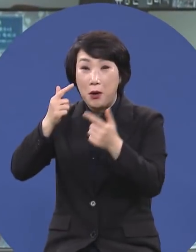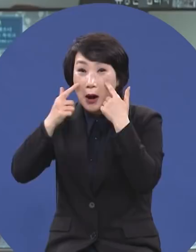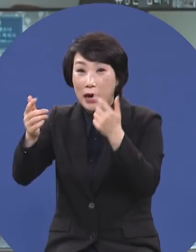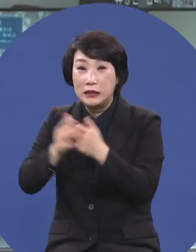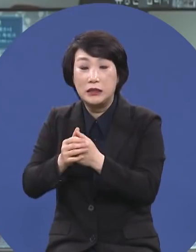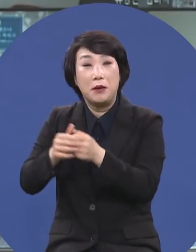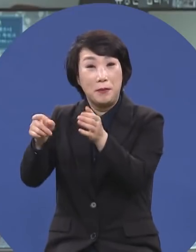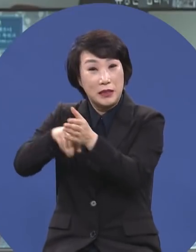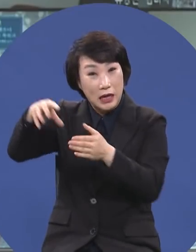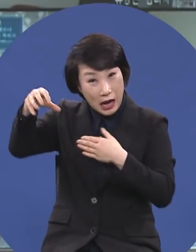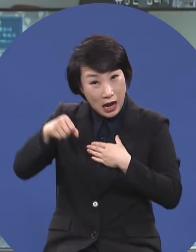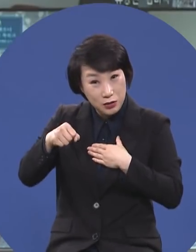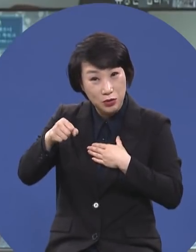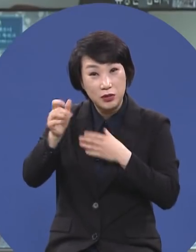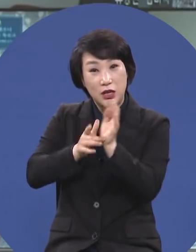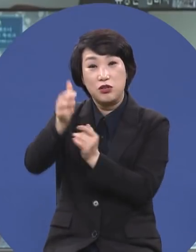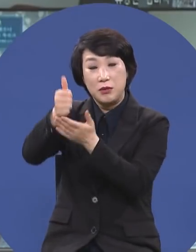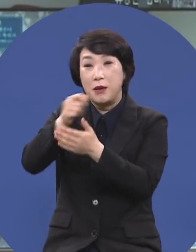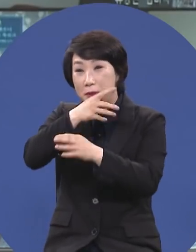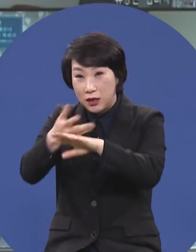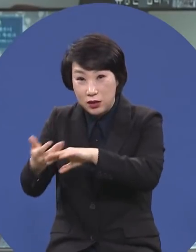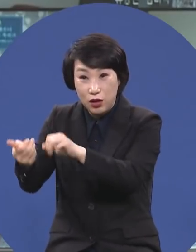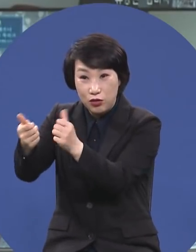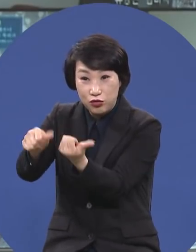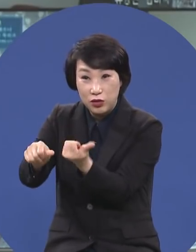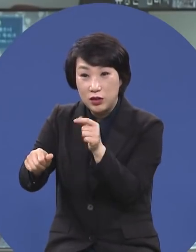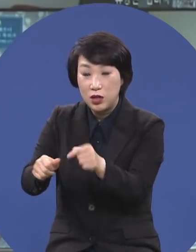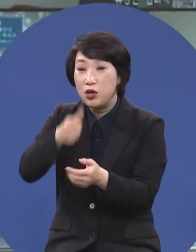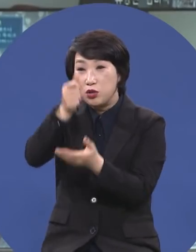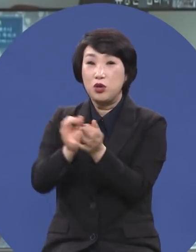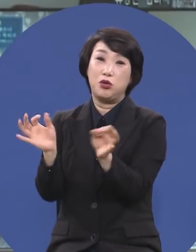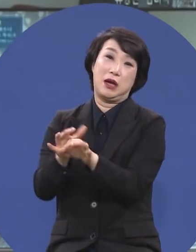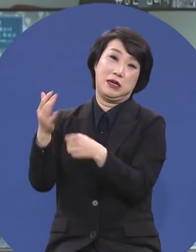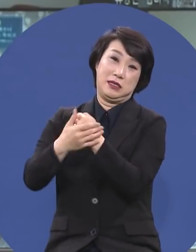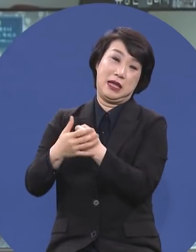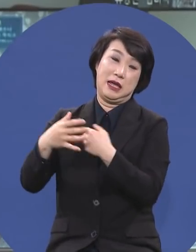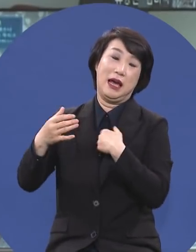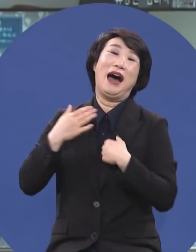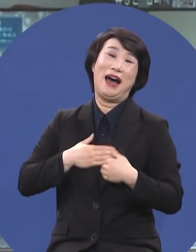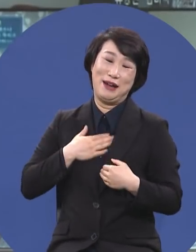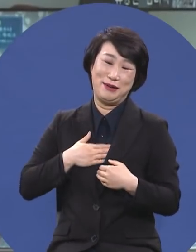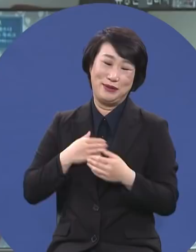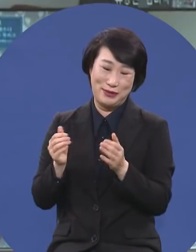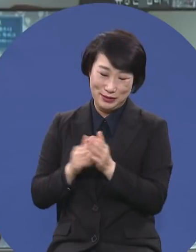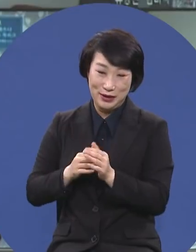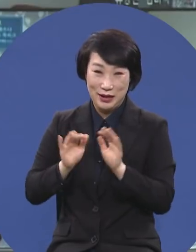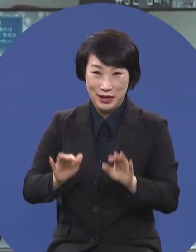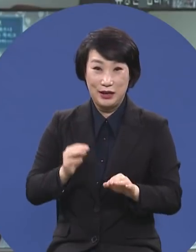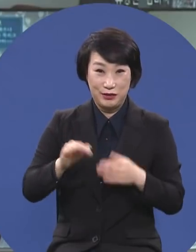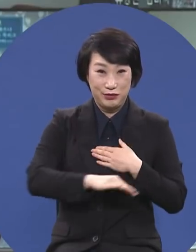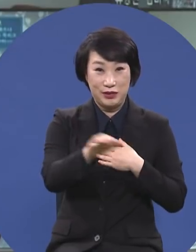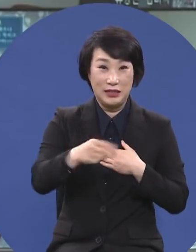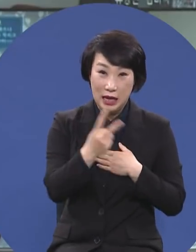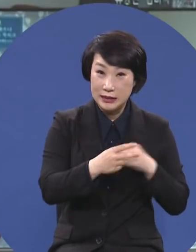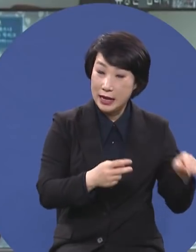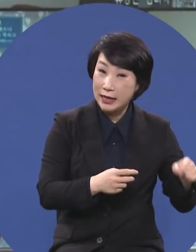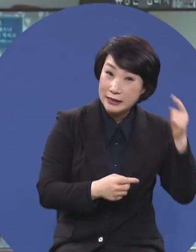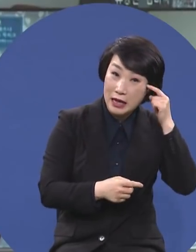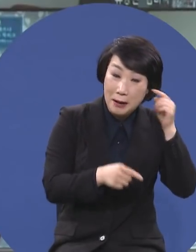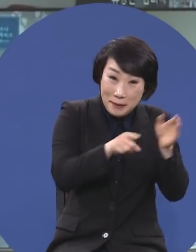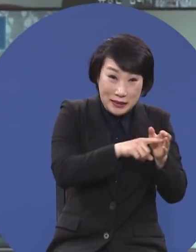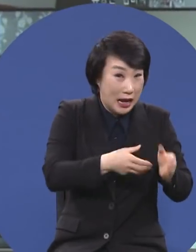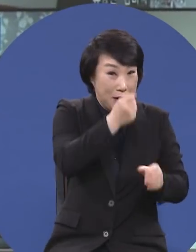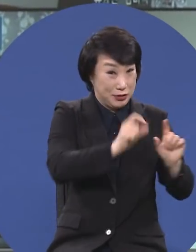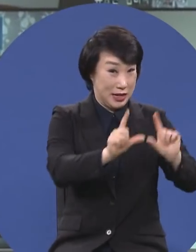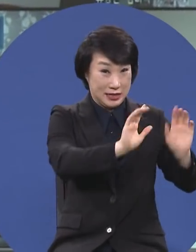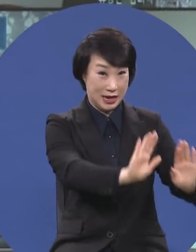확신 속에서 예수가 피 흘리심을 속죄의 은총으로 알고 우리는 다시는 내 확신으로 살지 않고